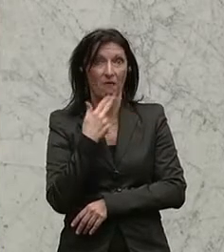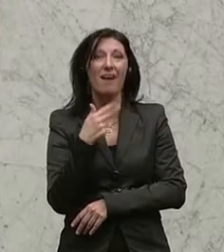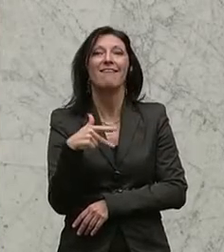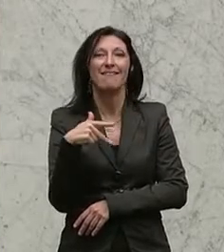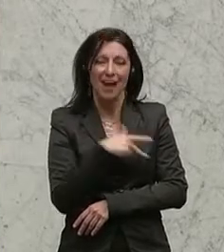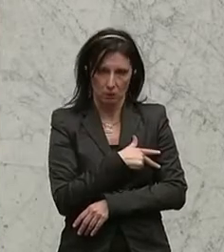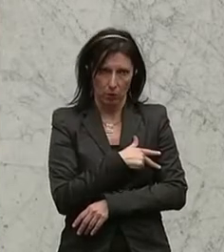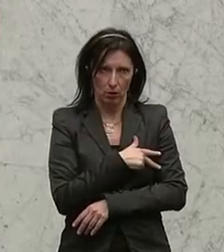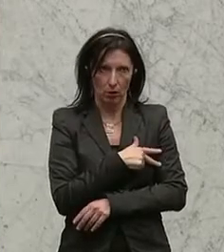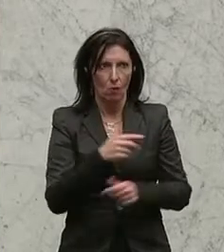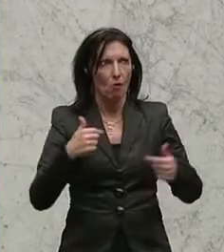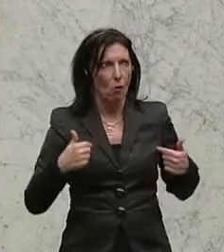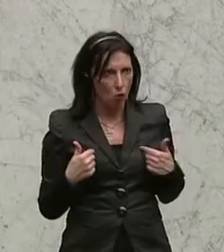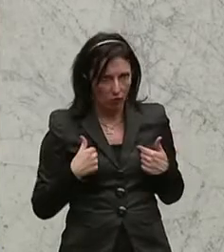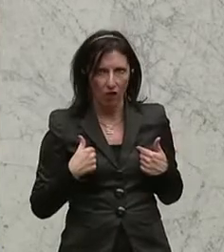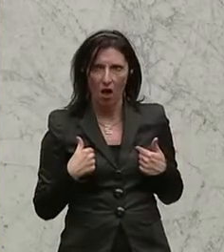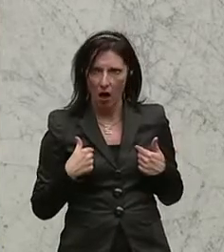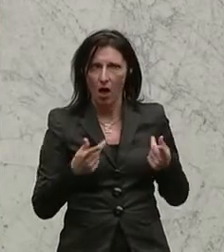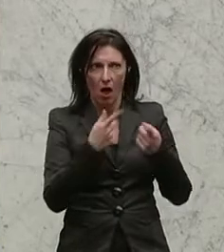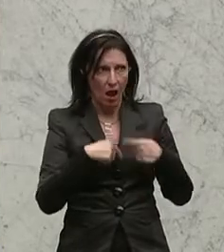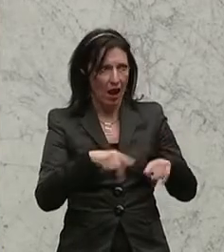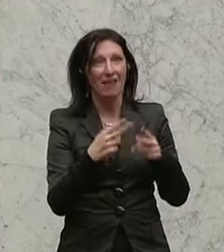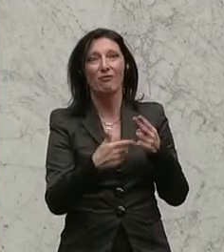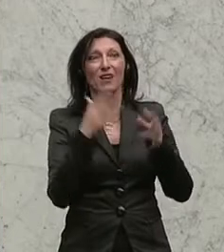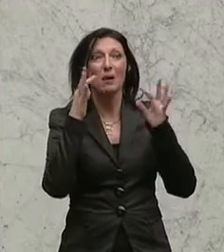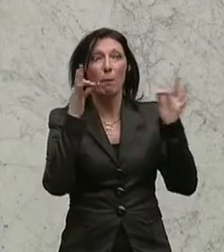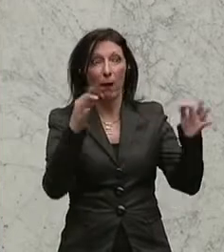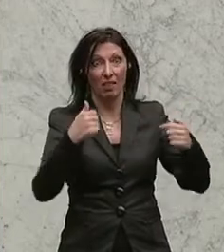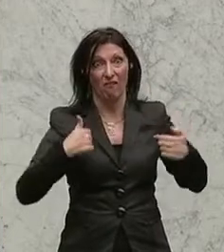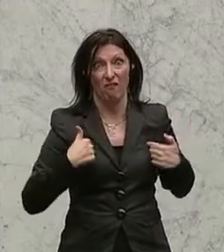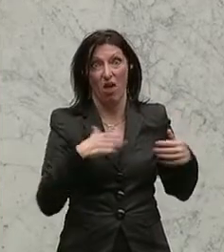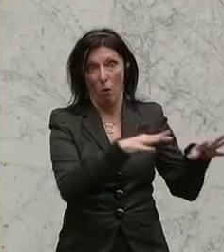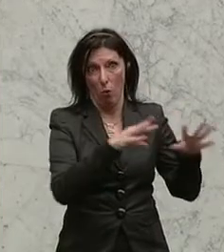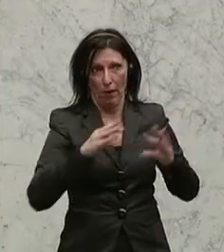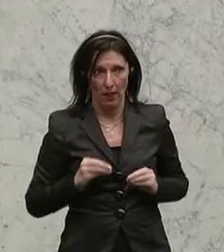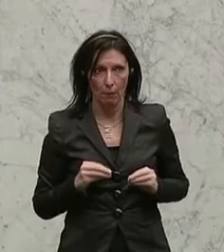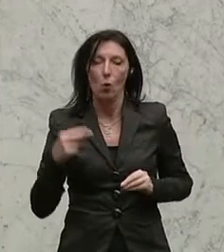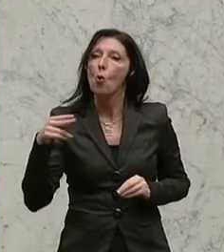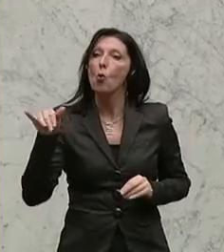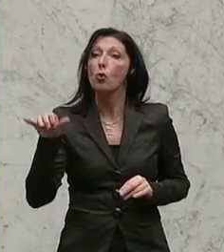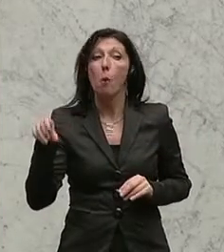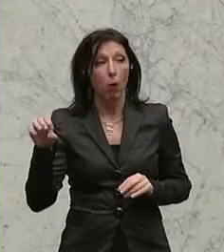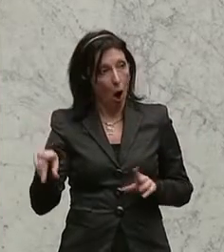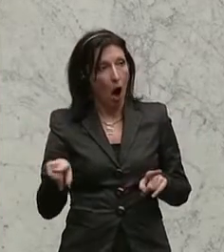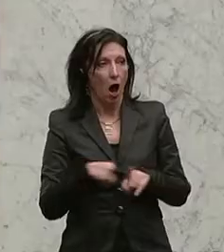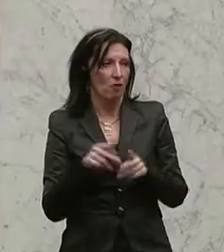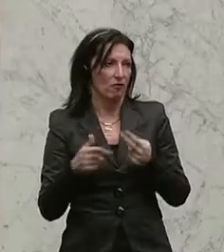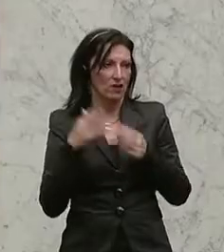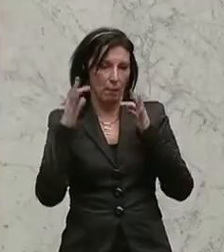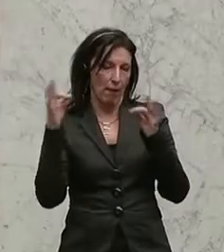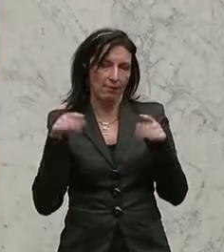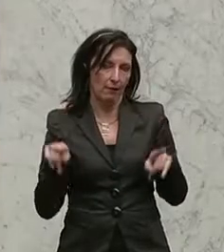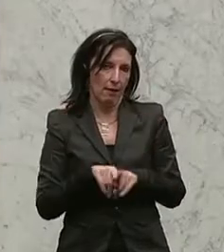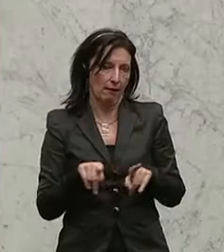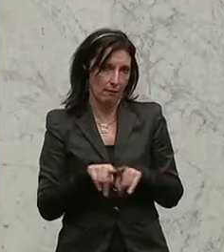haben im land übernommen das knapp vor der pleite stand damals und die hypo stand vor der pleite so wie ich sowie die sowie die